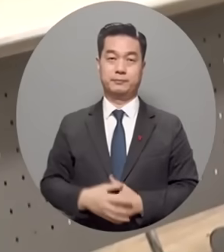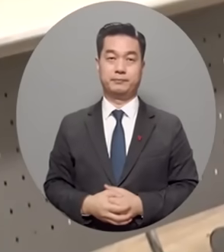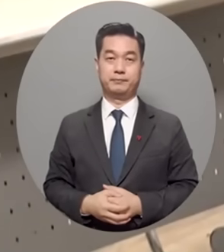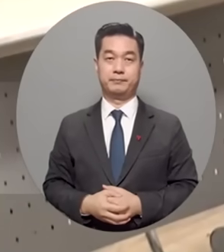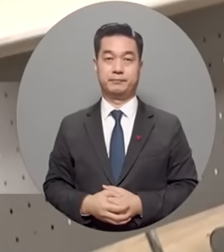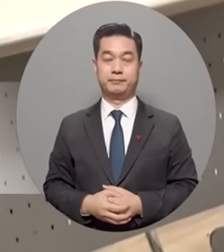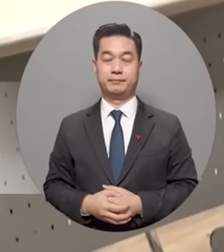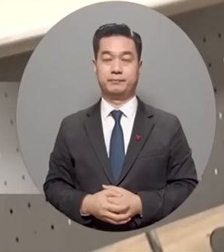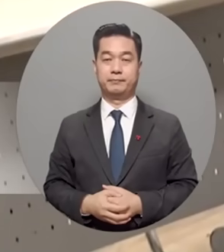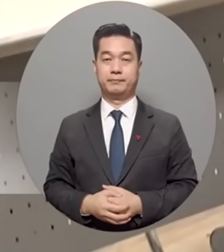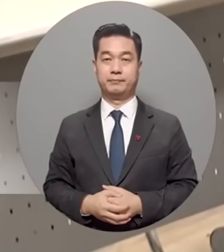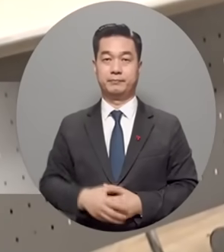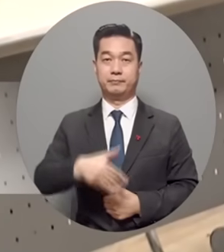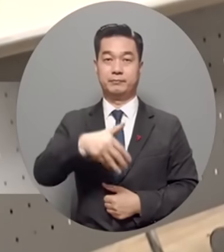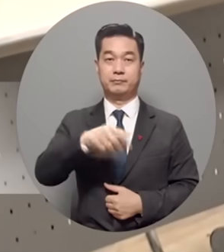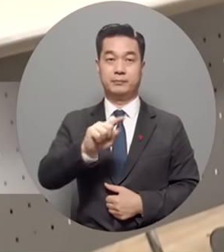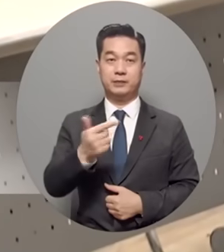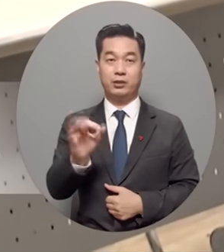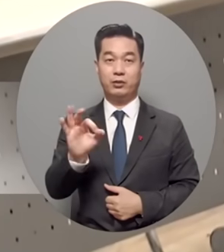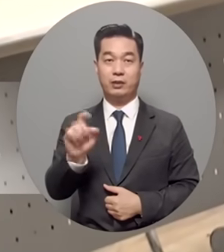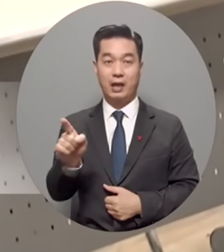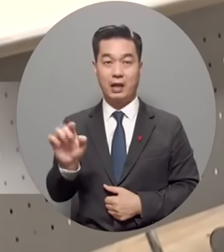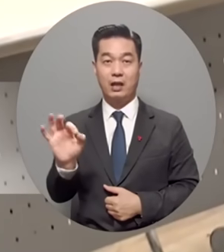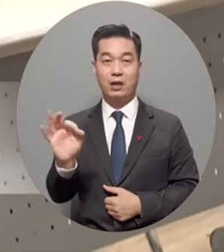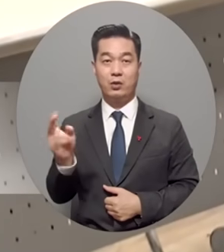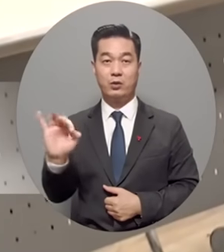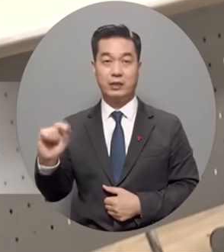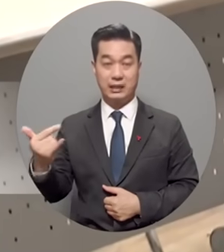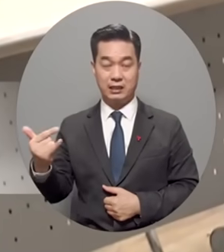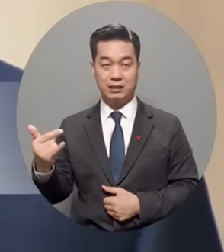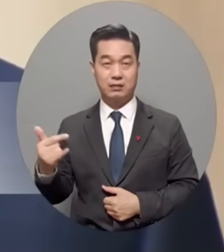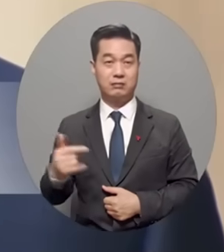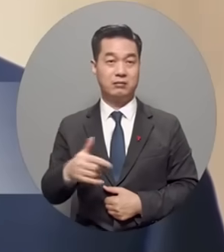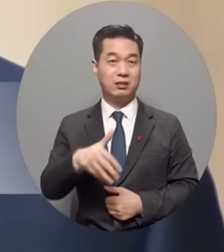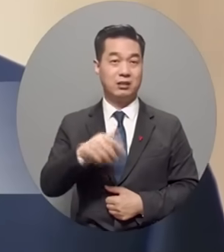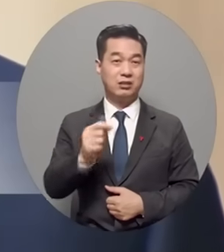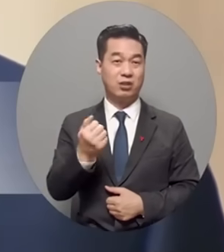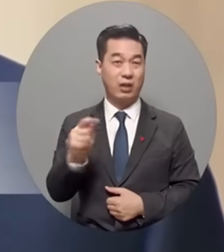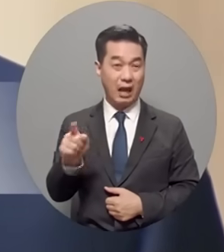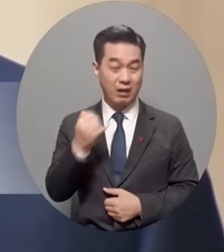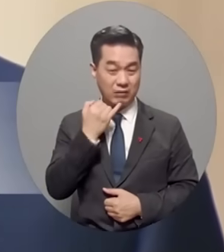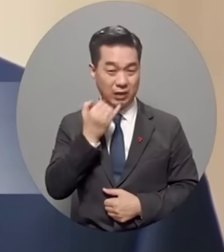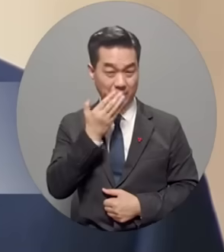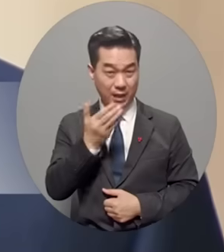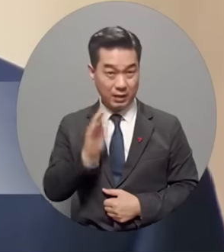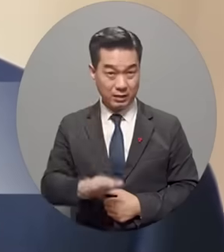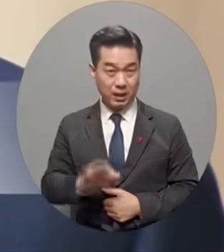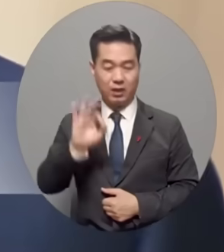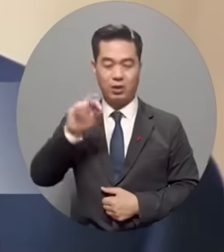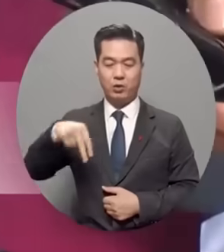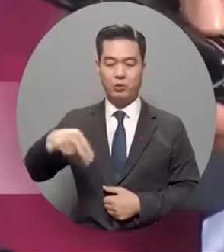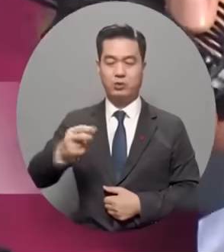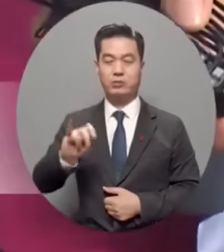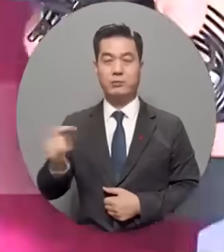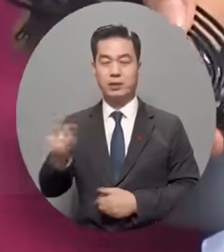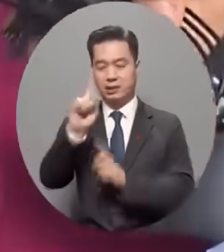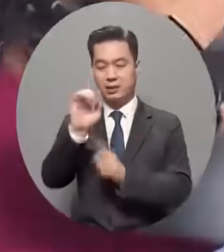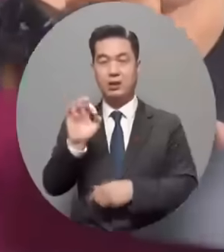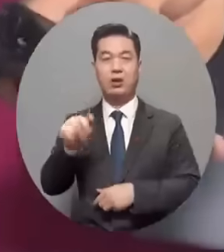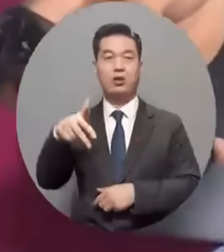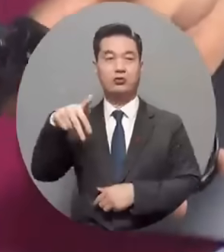이른바 천하용인 가운데 천하인은 함께할 가능성이 높지만 합류 여부에 관심이 모였던 유승민, 이현주 전 의원은